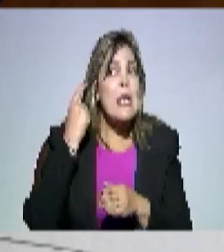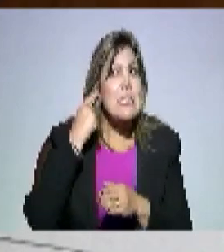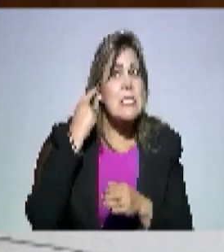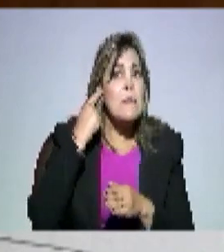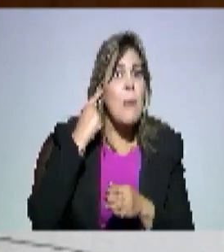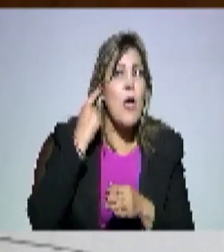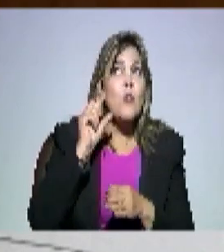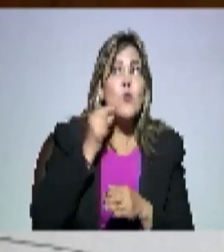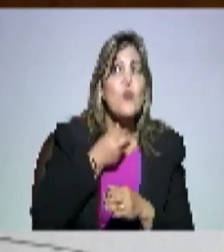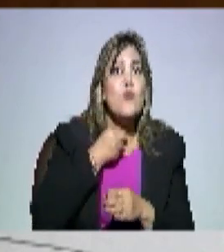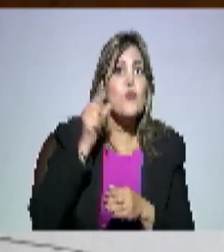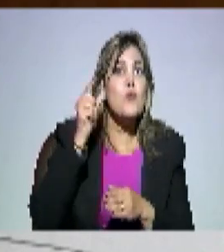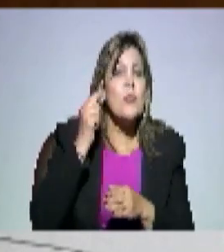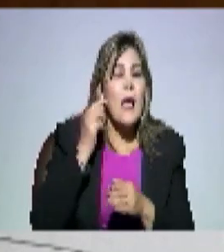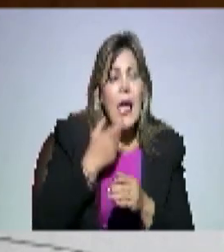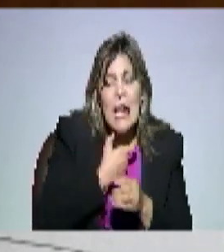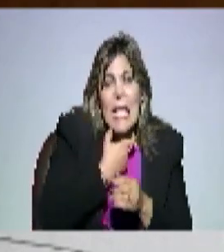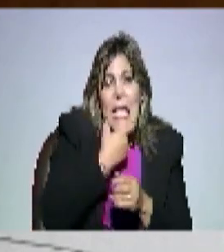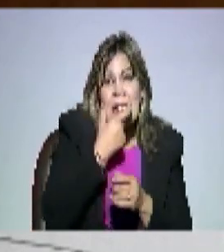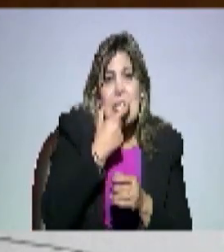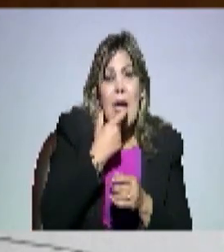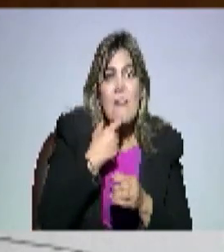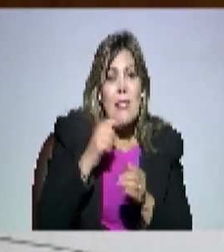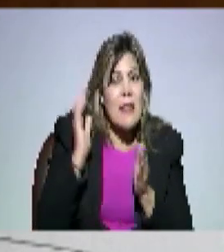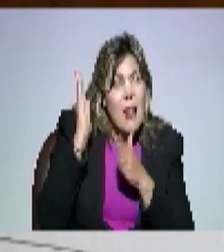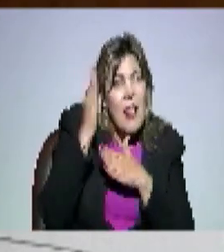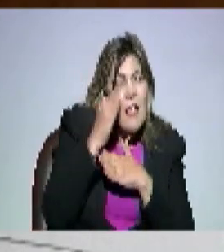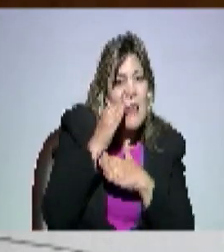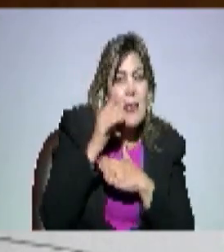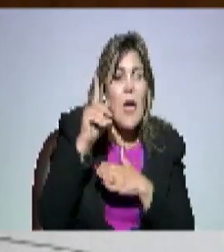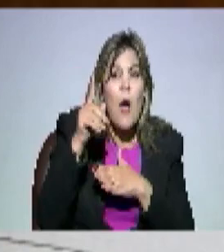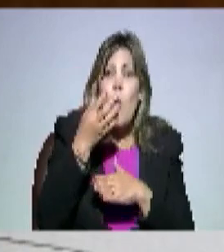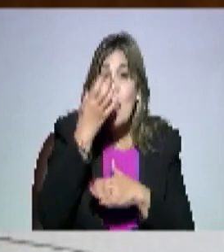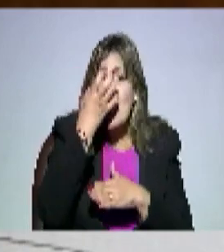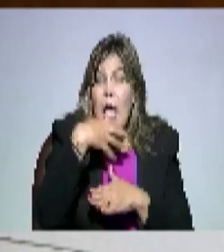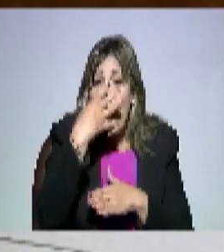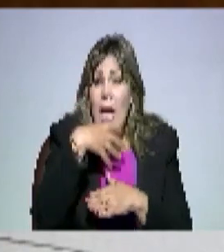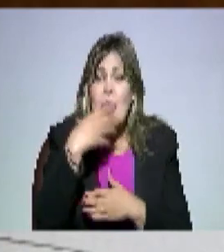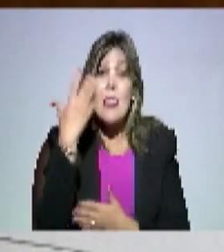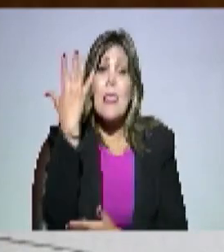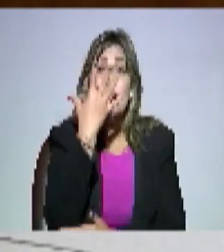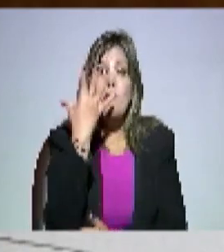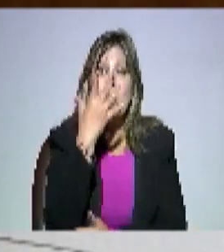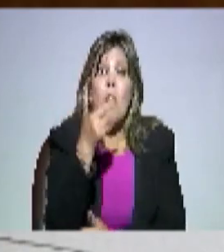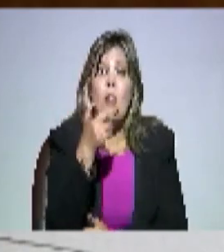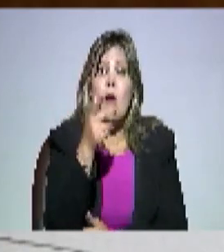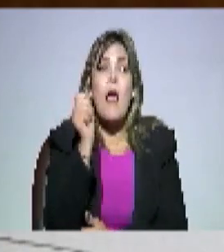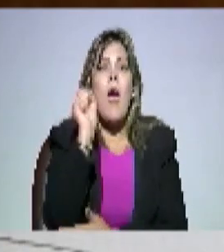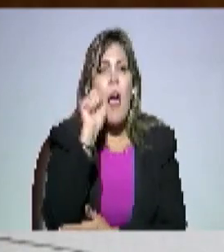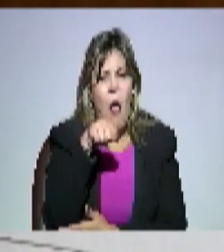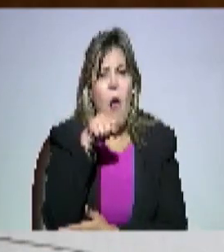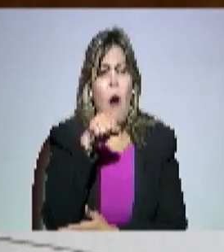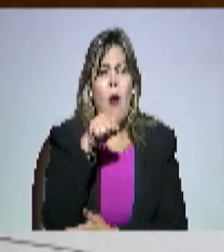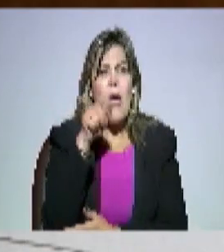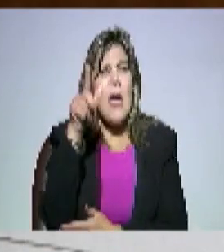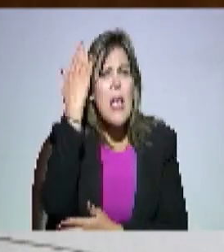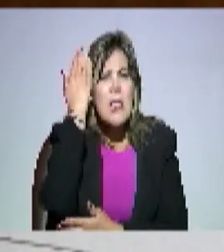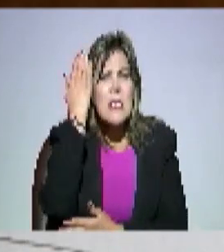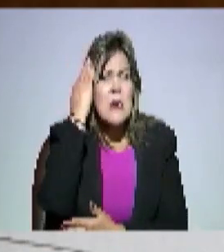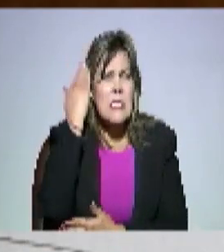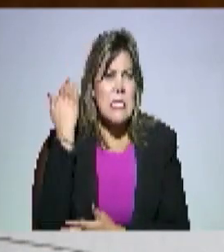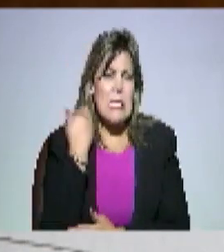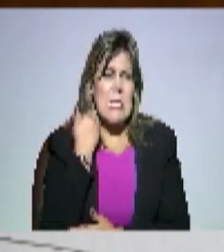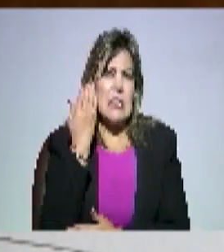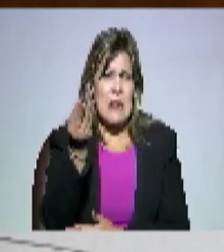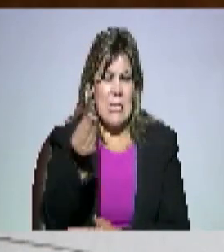عريان اكلت من الشجره انت عرفت من انك عيان هل اكلت من الثمره قال له يا رب المراه التي